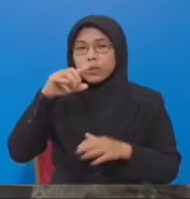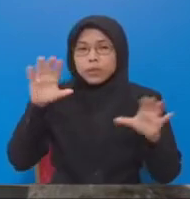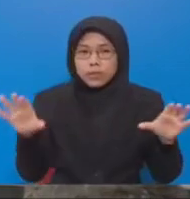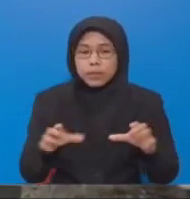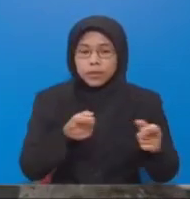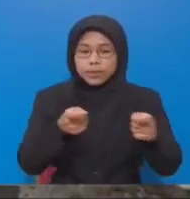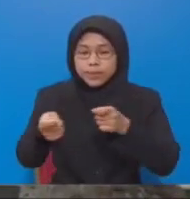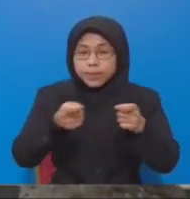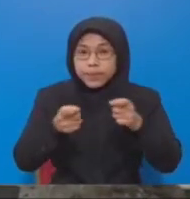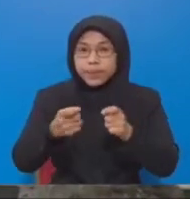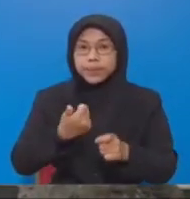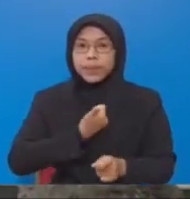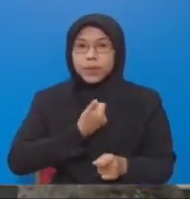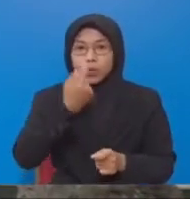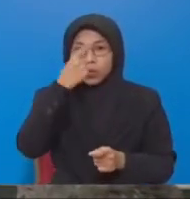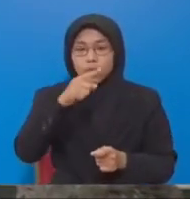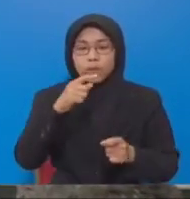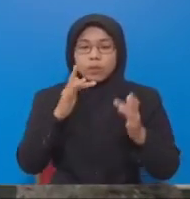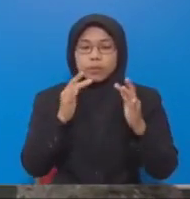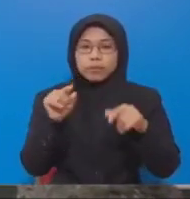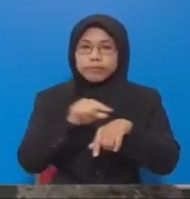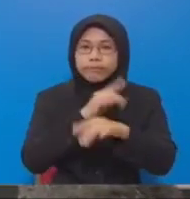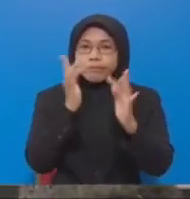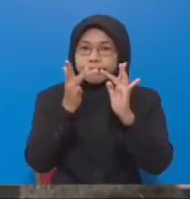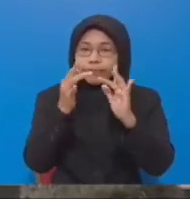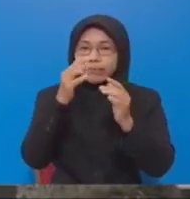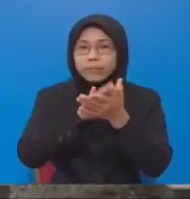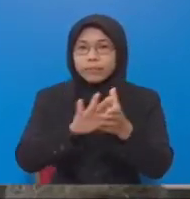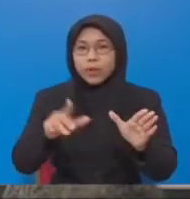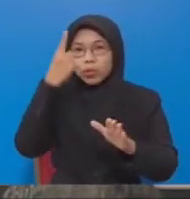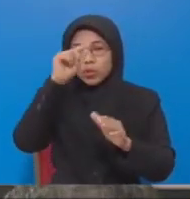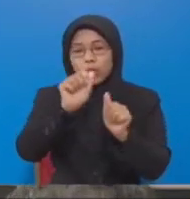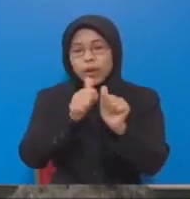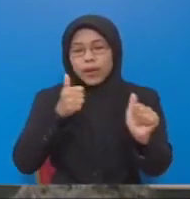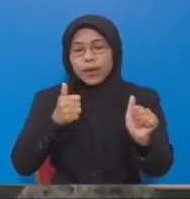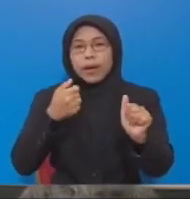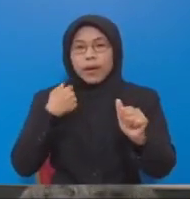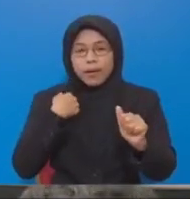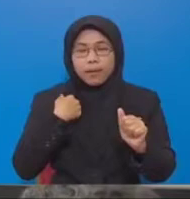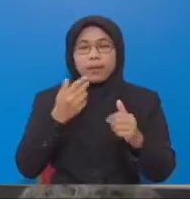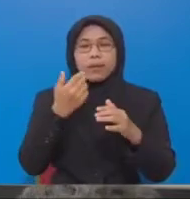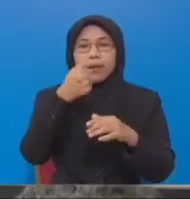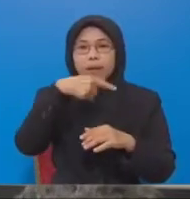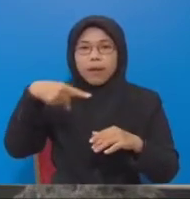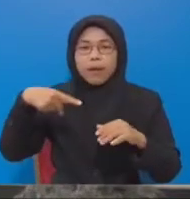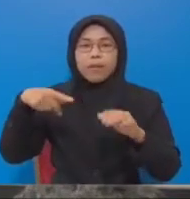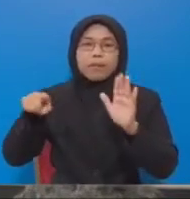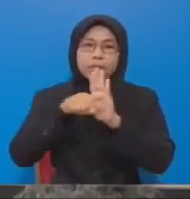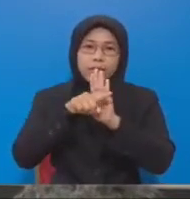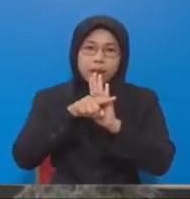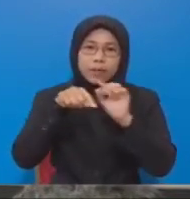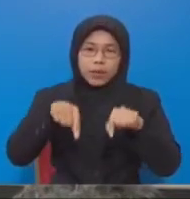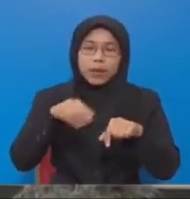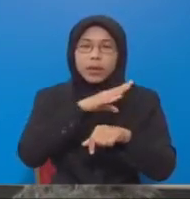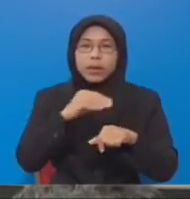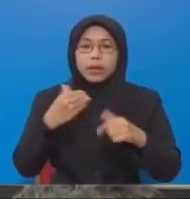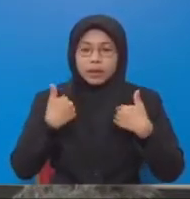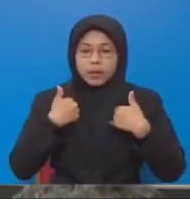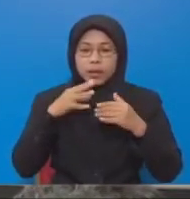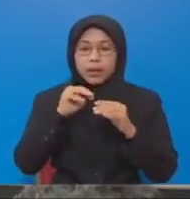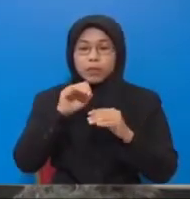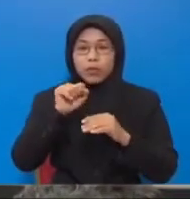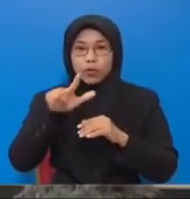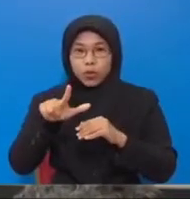melaksanakan kawal Kediri penggunaan internet yang Selamat bagi mengelakkan aplikasi negatif pengguna internet dalam hal ini